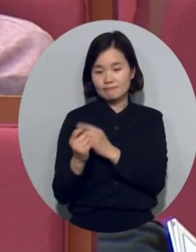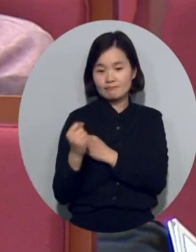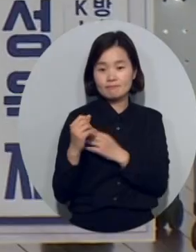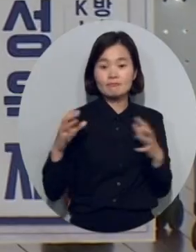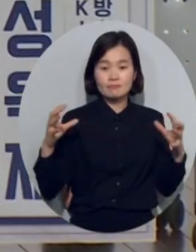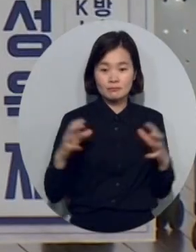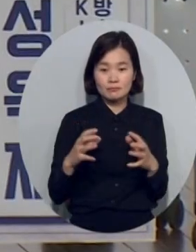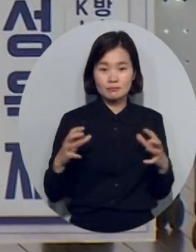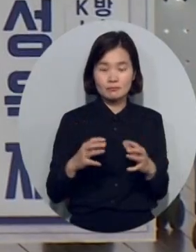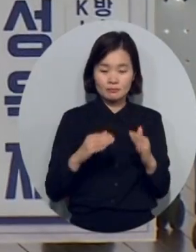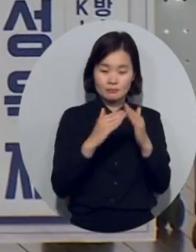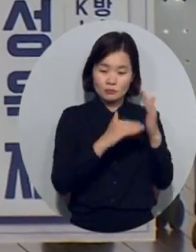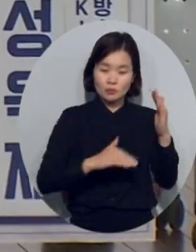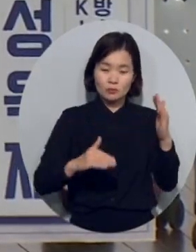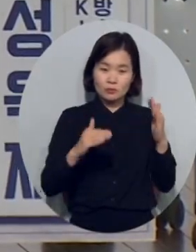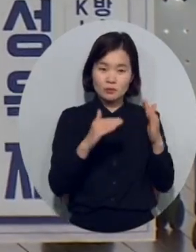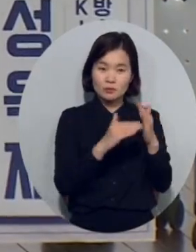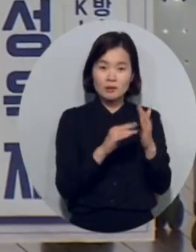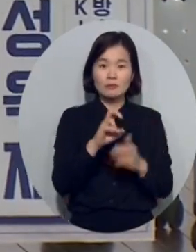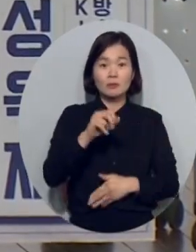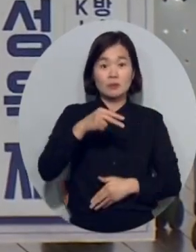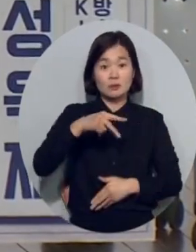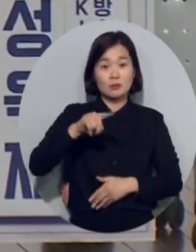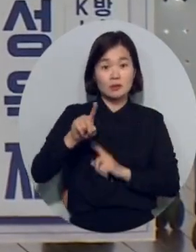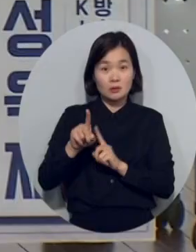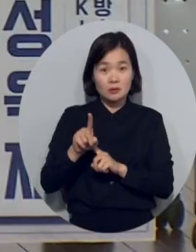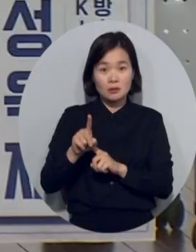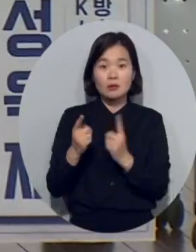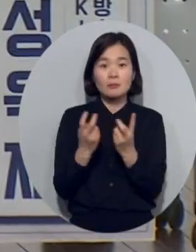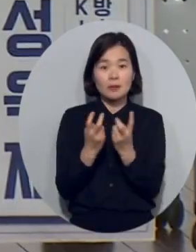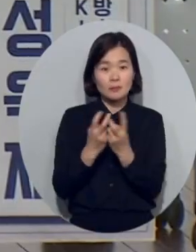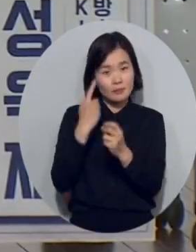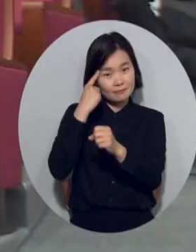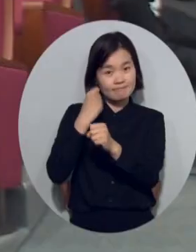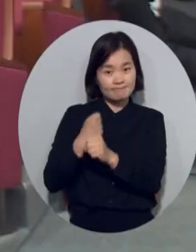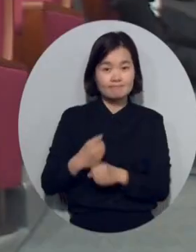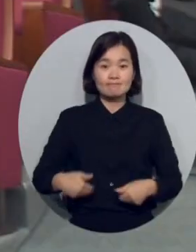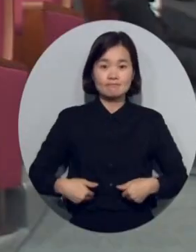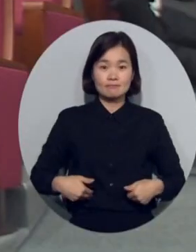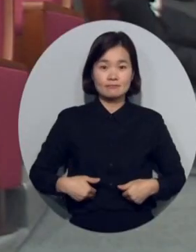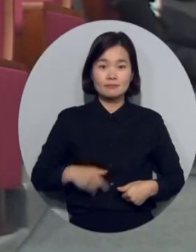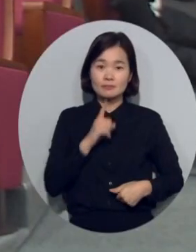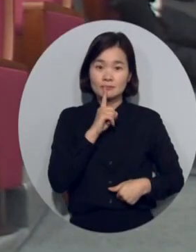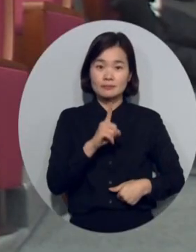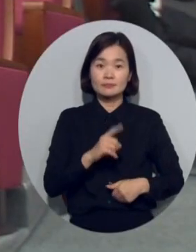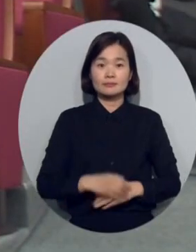협력하는 공동체 미디어 협업 모델을 개발해야 한다고 강조했습니다.